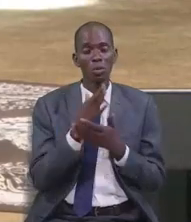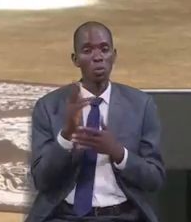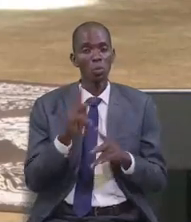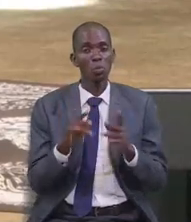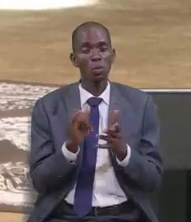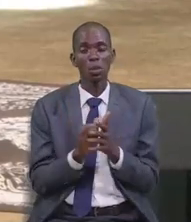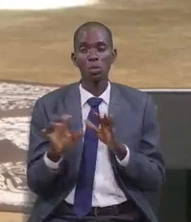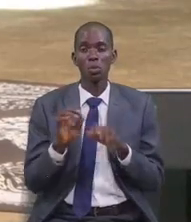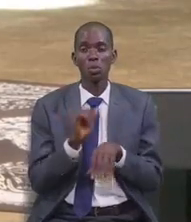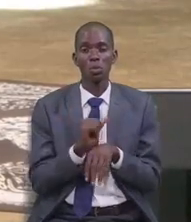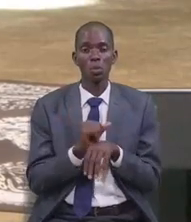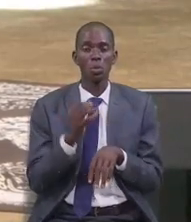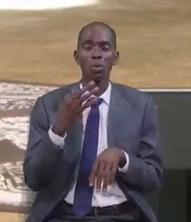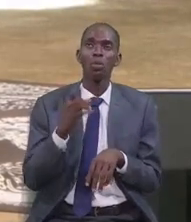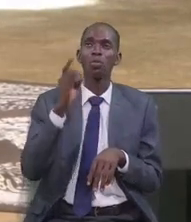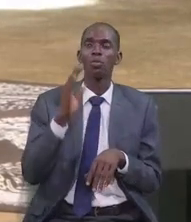n'importe comment.